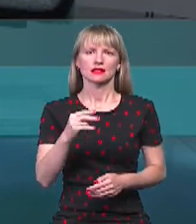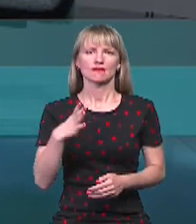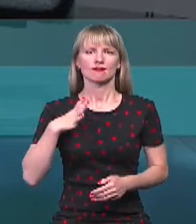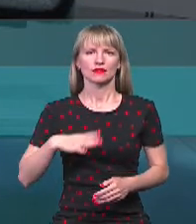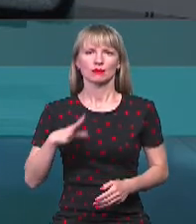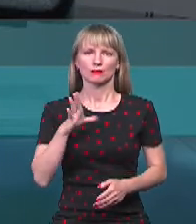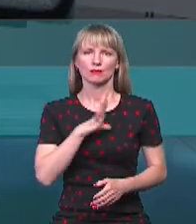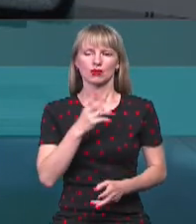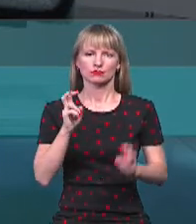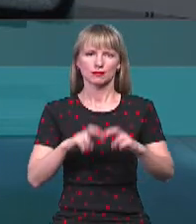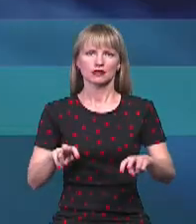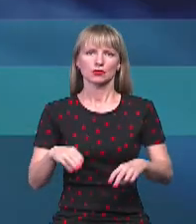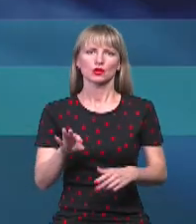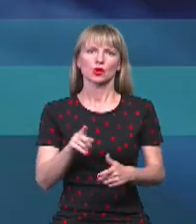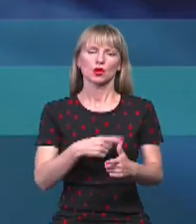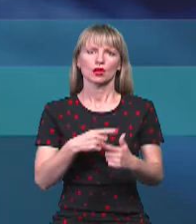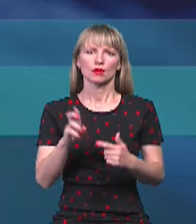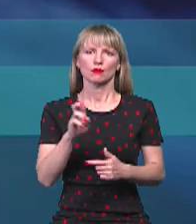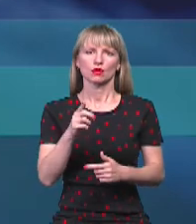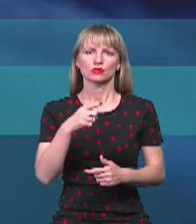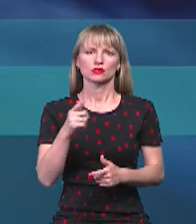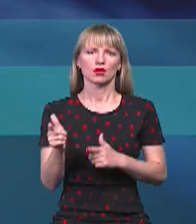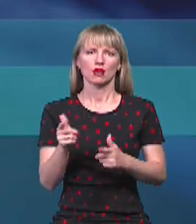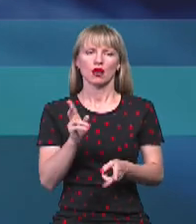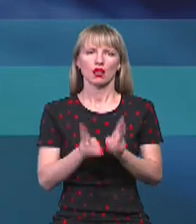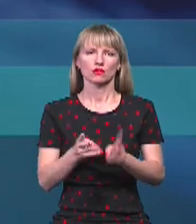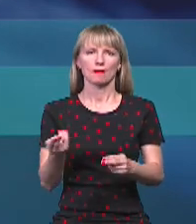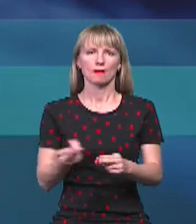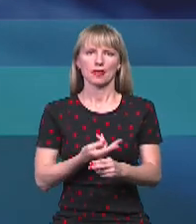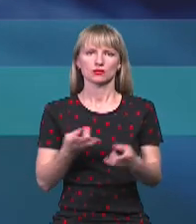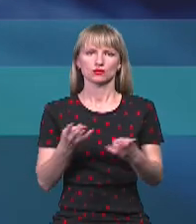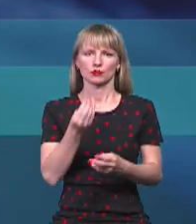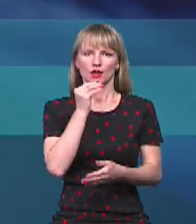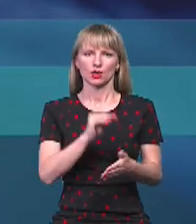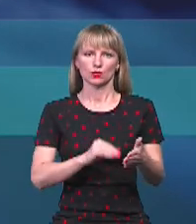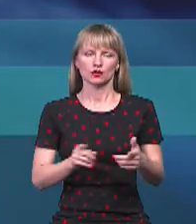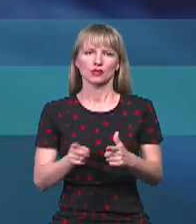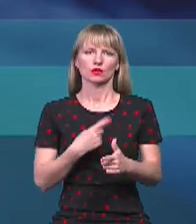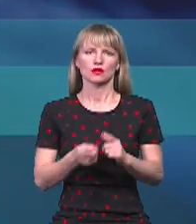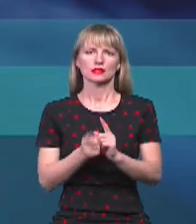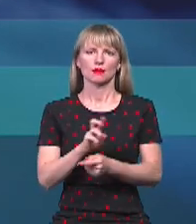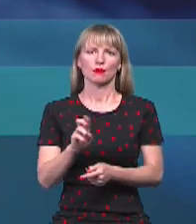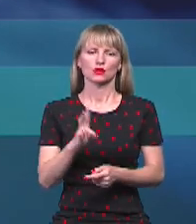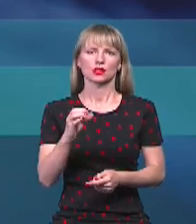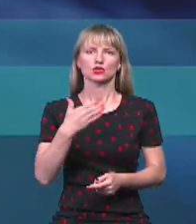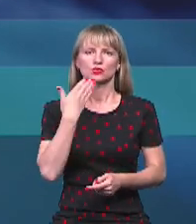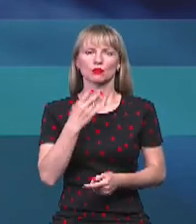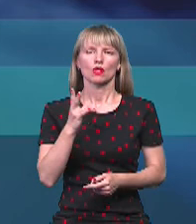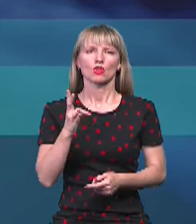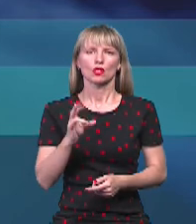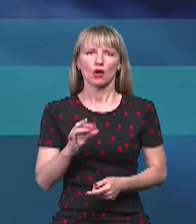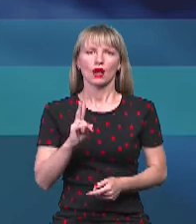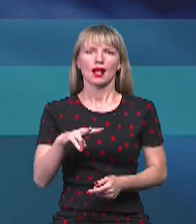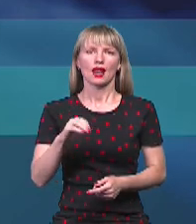были пересматривать, то ли борщ готовить без всех компонентов, то ли заменять борщ на суп. Но клетчатку никто не